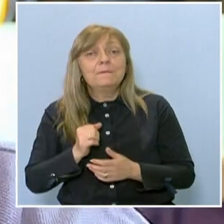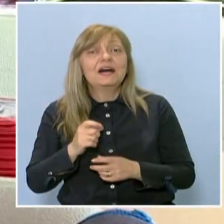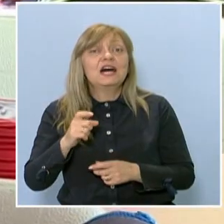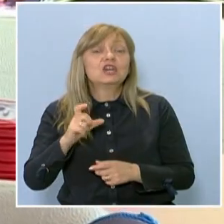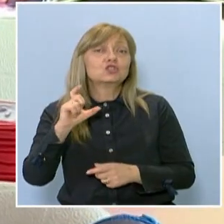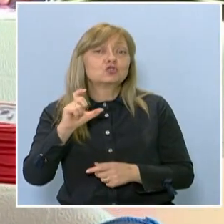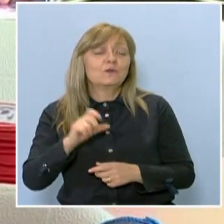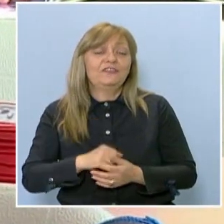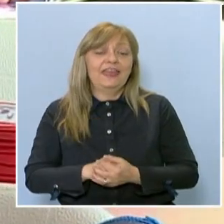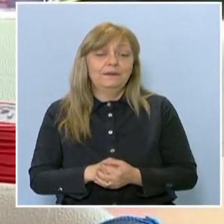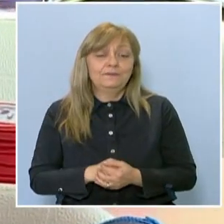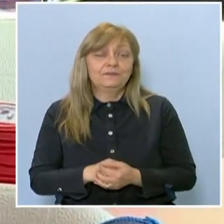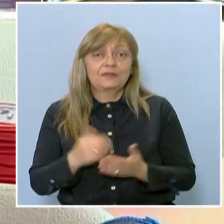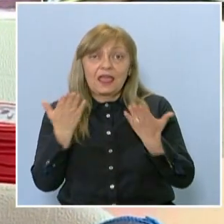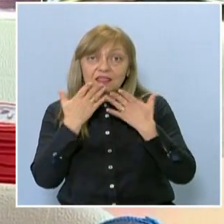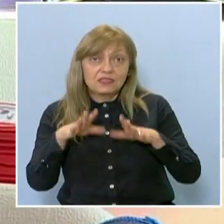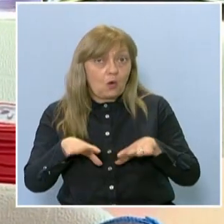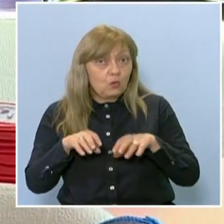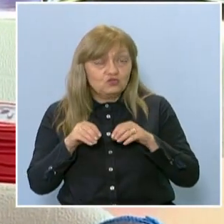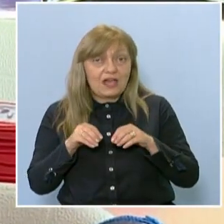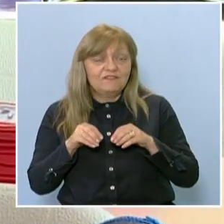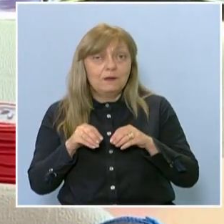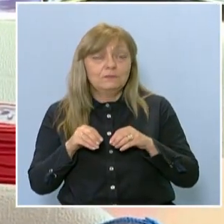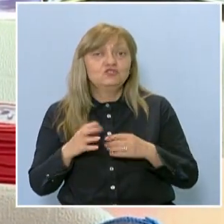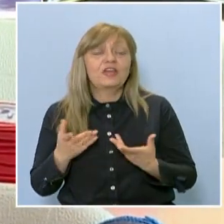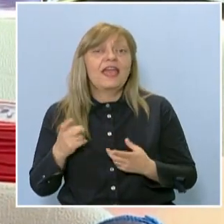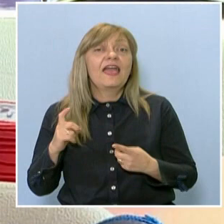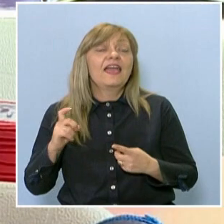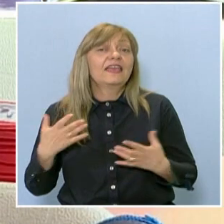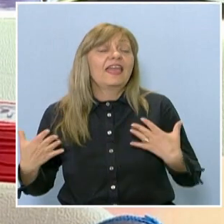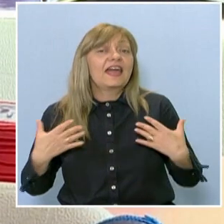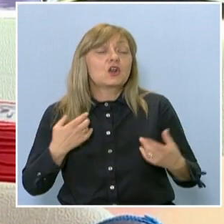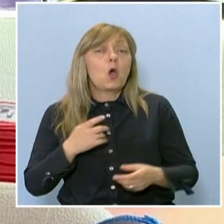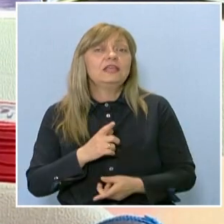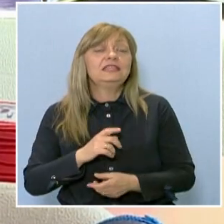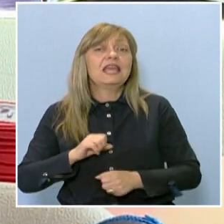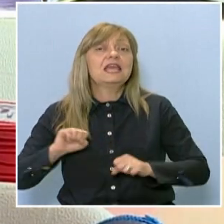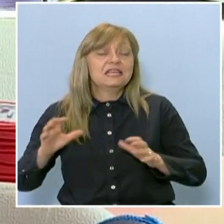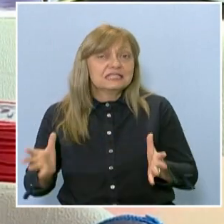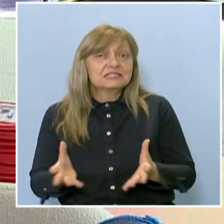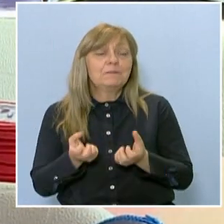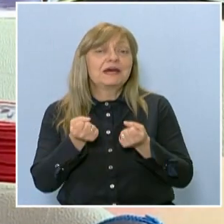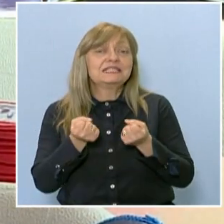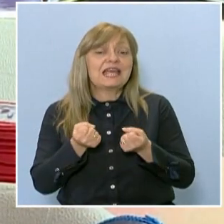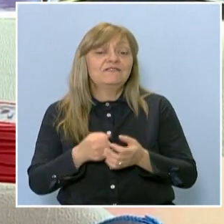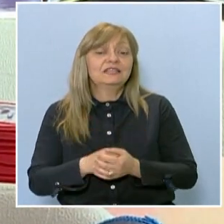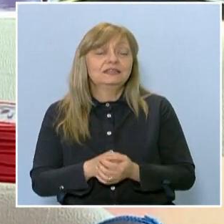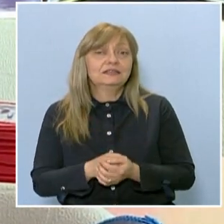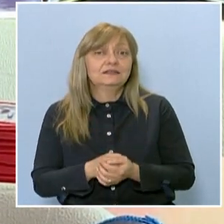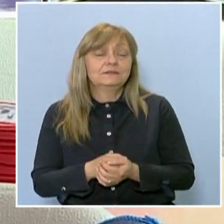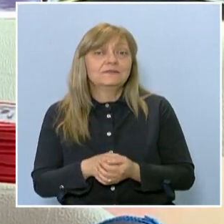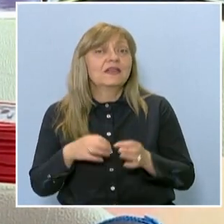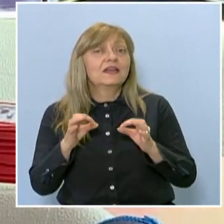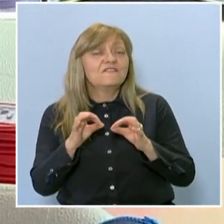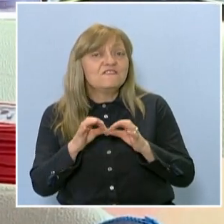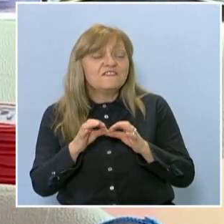София. Научавам, че героите спасяват... Т.е. Томи спасява